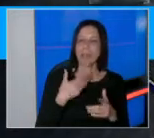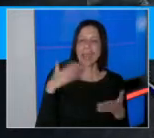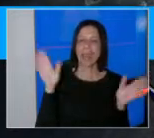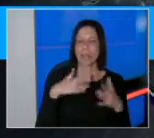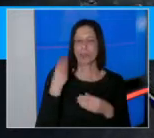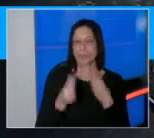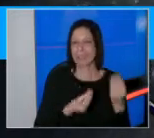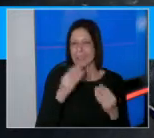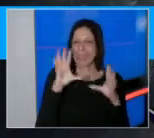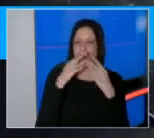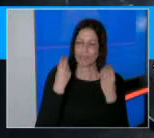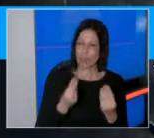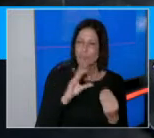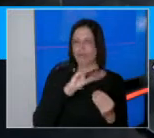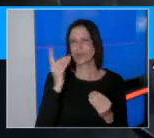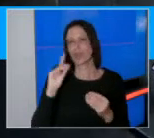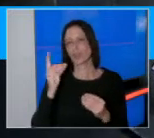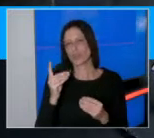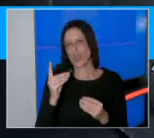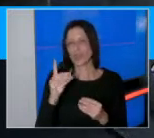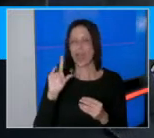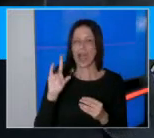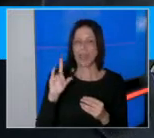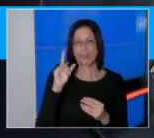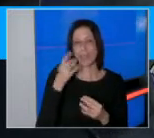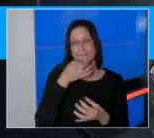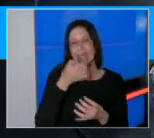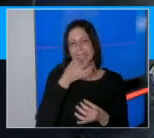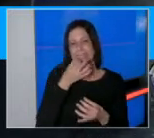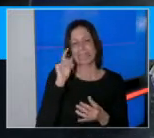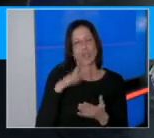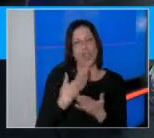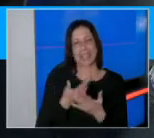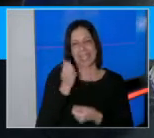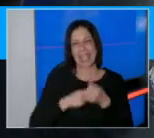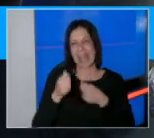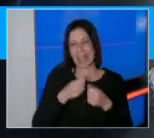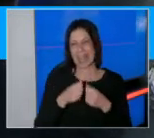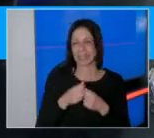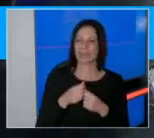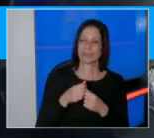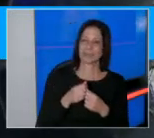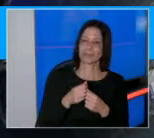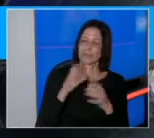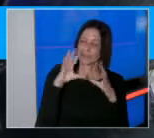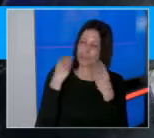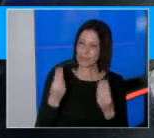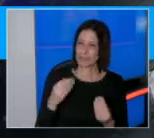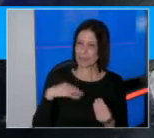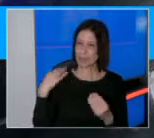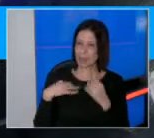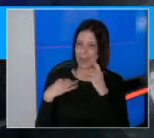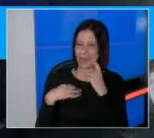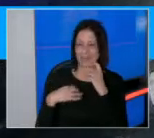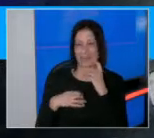טוב. ולצידך דוקטור רמזי חלבי, מרצה ויועץ כלכלי, ראש מועצת דלית אל כרמל לשעבר. ערב טוב רמזי, מה שלומך? ערב טוב,